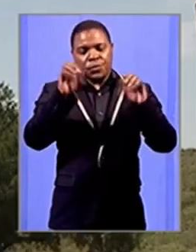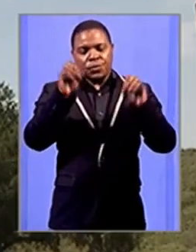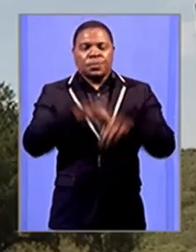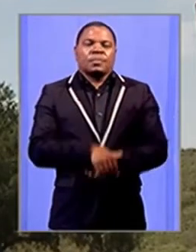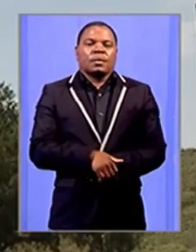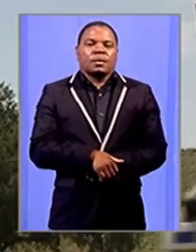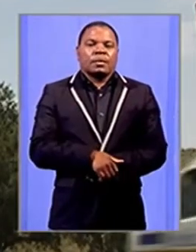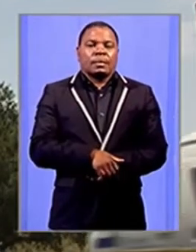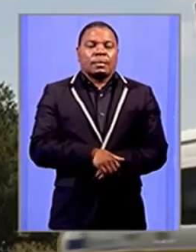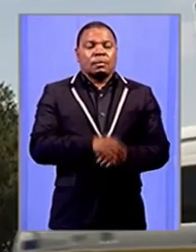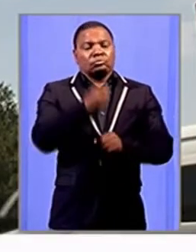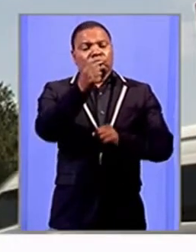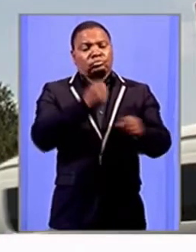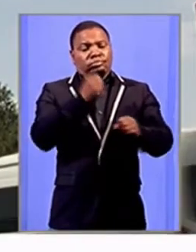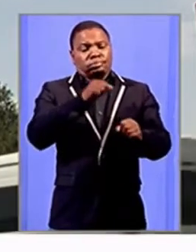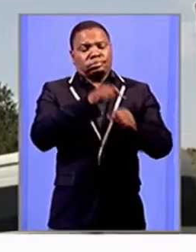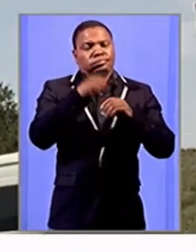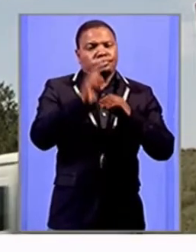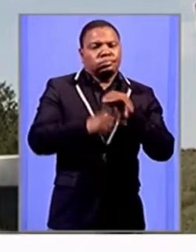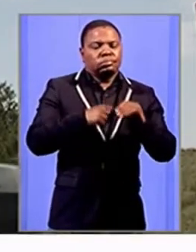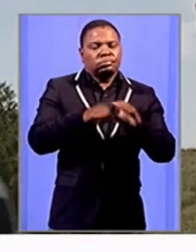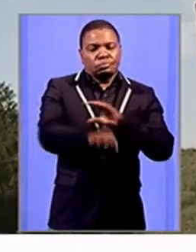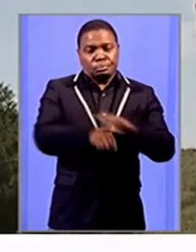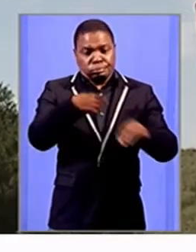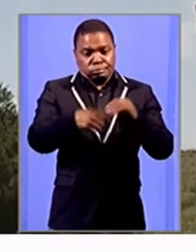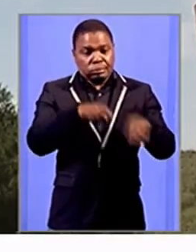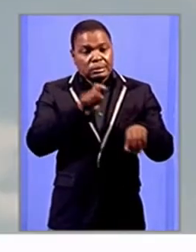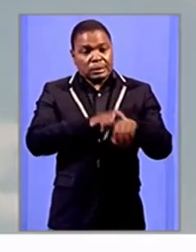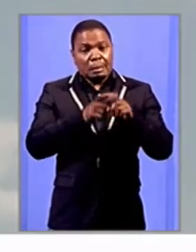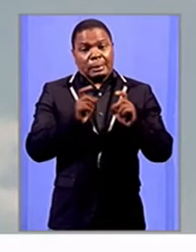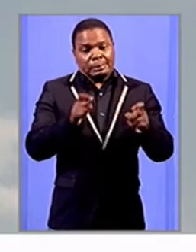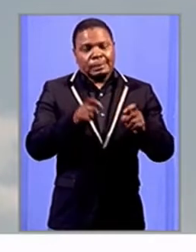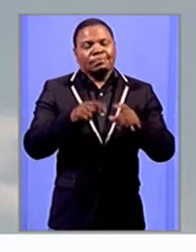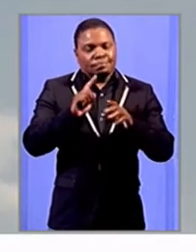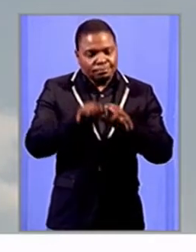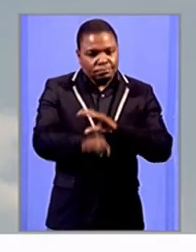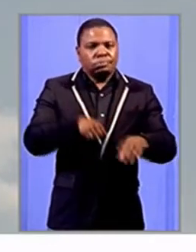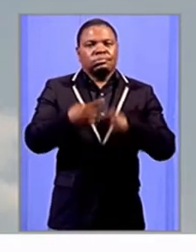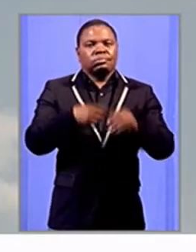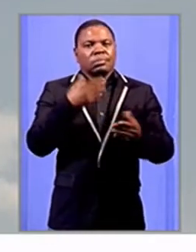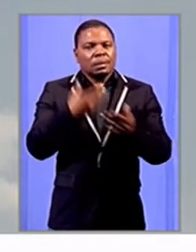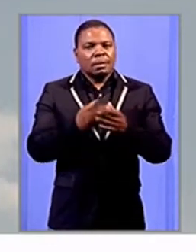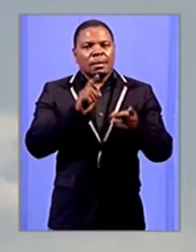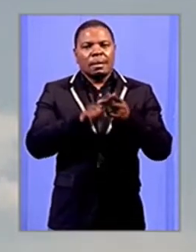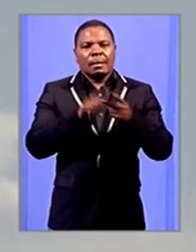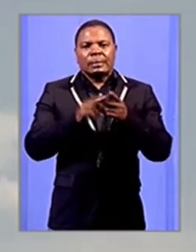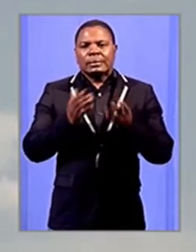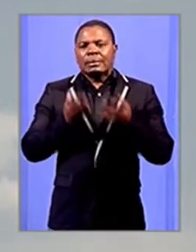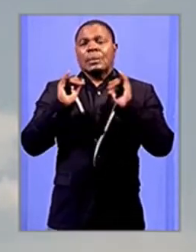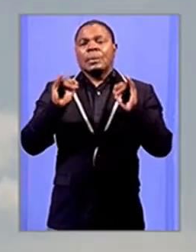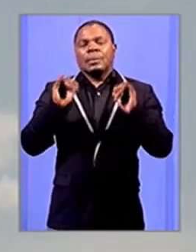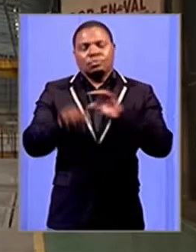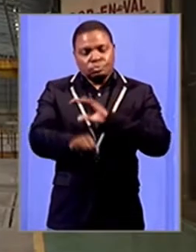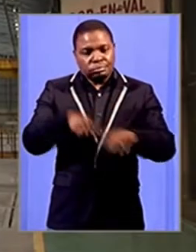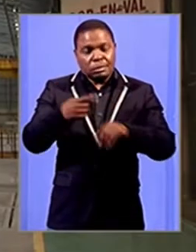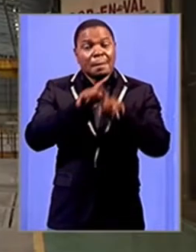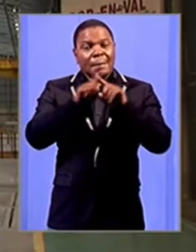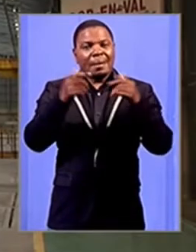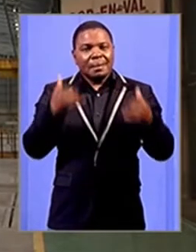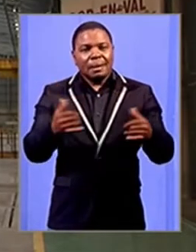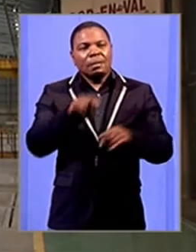Di-generator tsa Eskom di ne di etseditswe ho fehla motlakase nakong tsa tshohanyetso le tseo ka tsona phepelo ya motlakase e leng matla, empa ka baka la